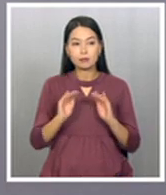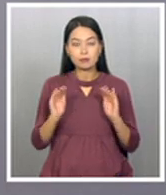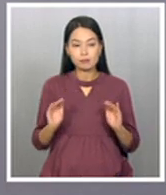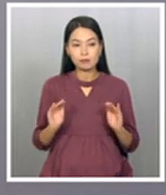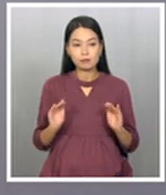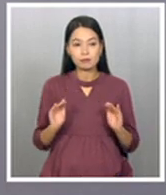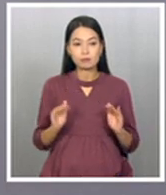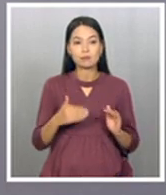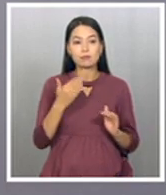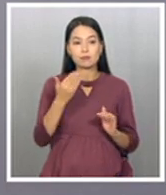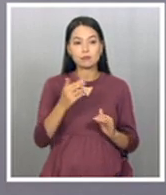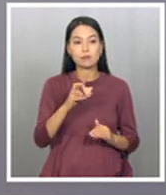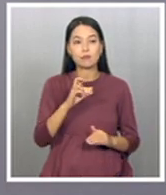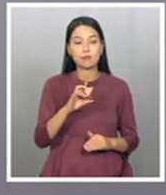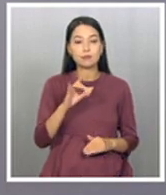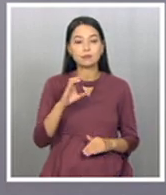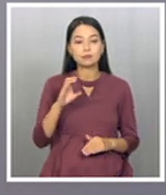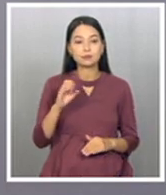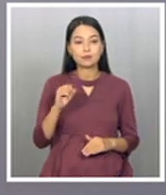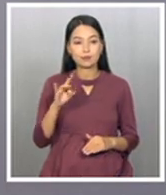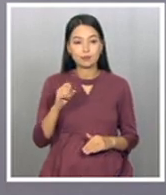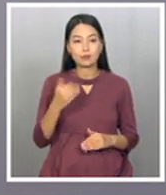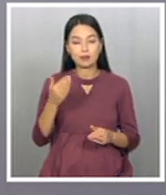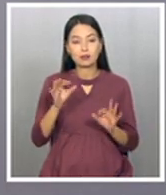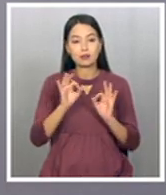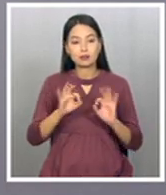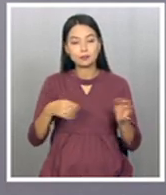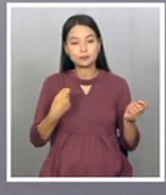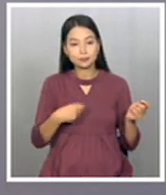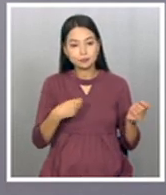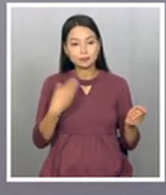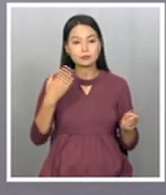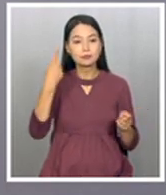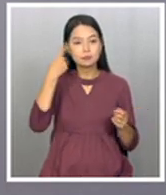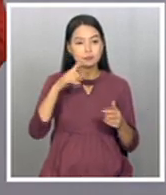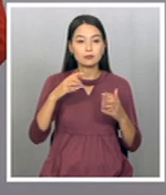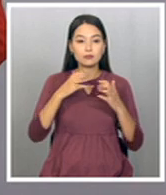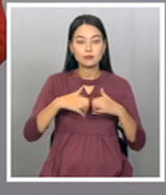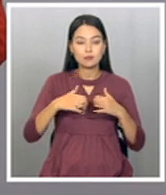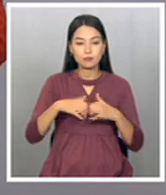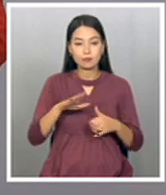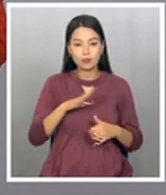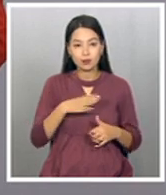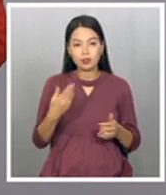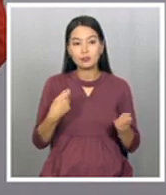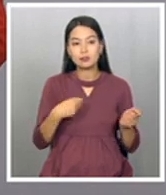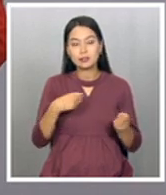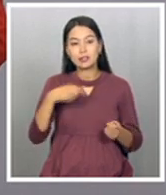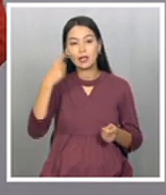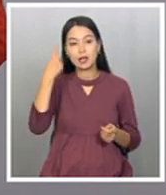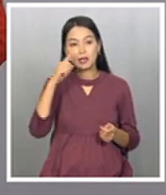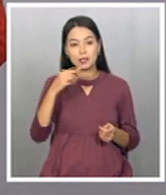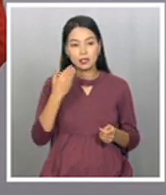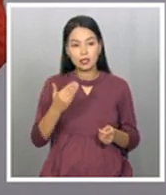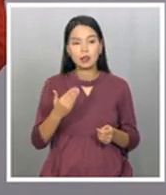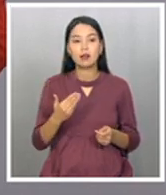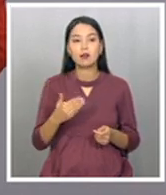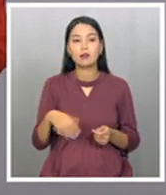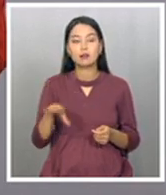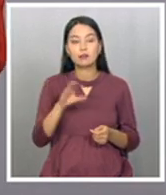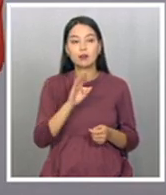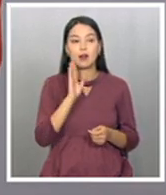сіздер Біржан Сара айтысын оқып, оның идеясын талдадыңыздар. Біржан Сара айтысының идеясы әйел